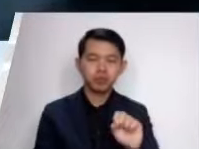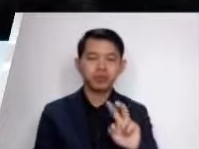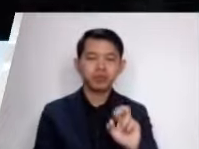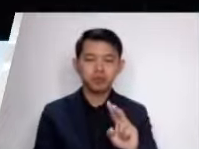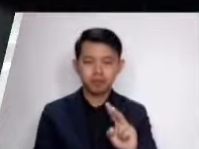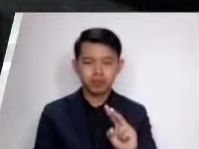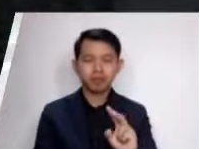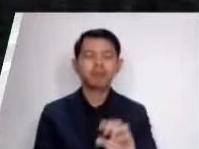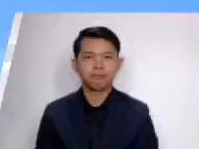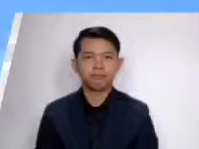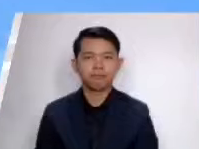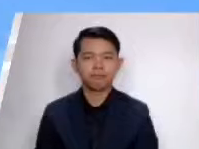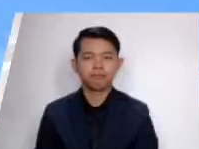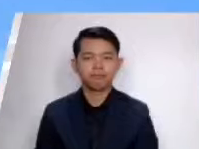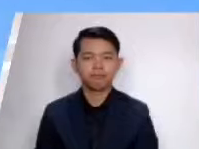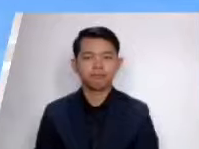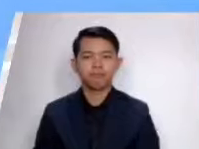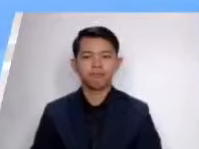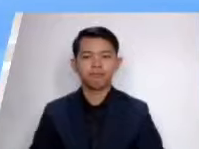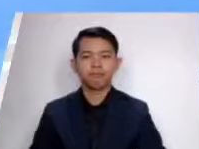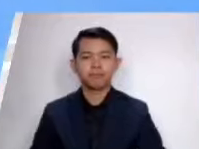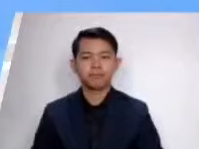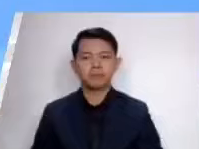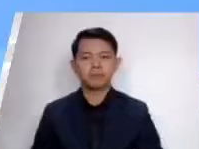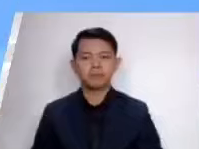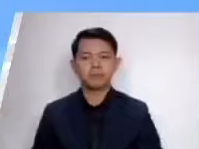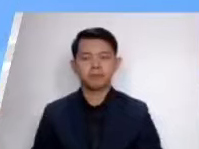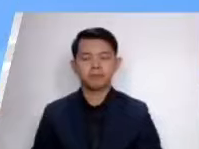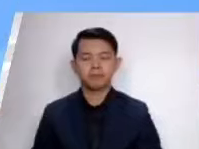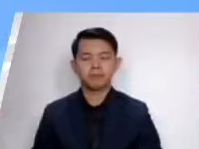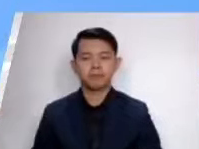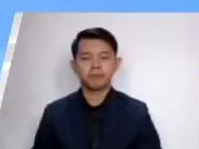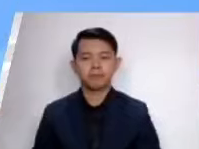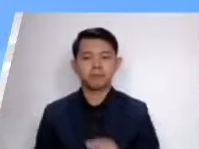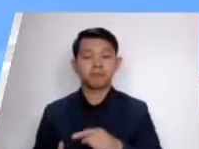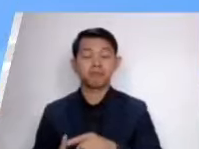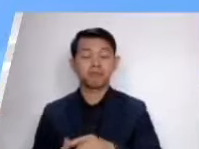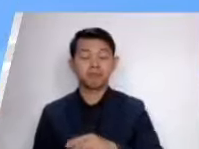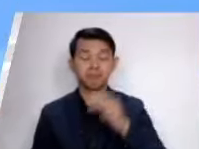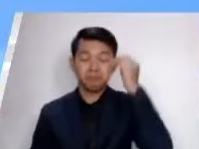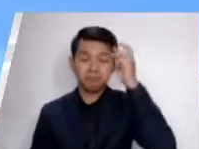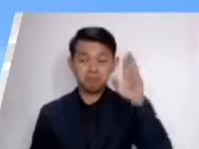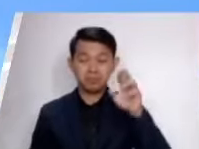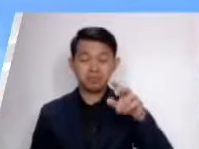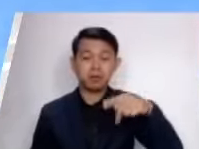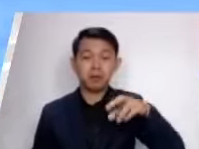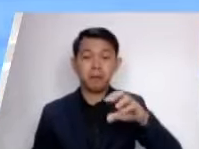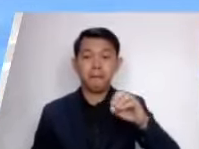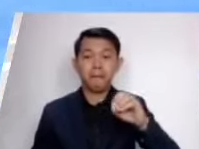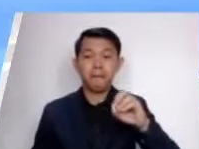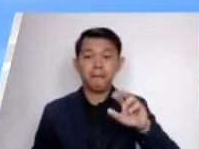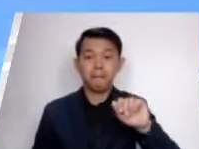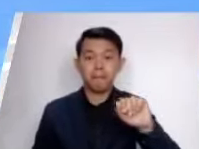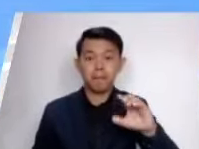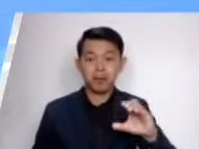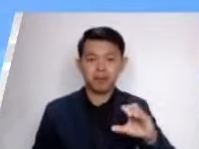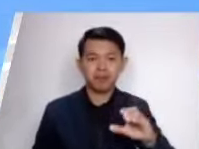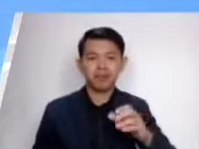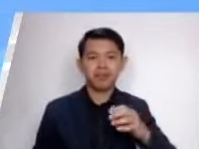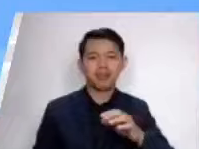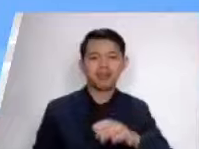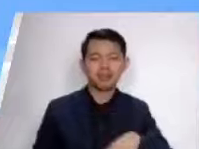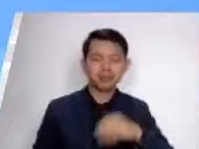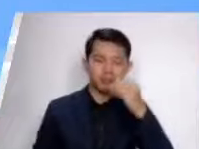Films. Nagsalita na po ang mayor ng Porac, Pampanga kung saan nadiskubri ang umano'y pinakamalaking ilegal na pogo sa